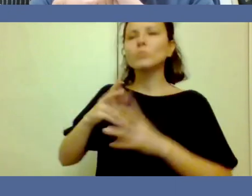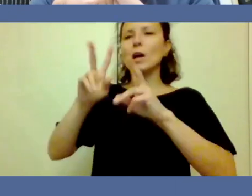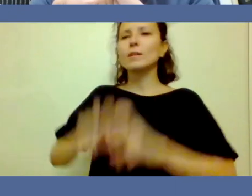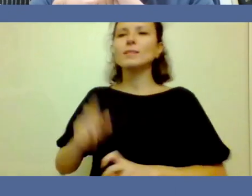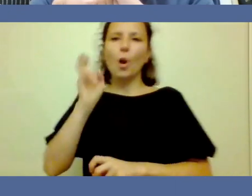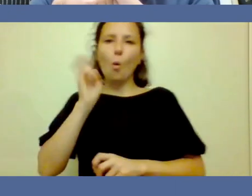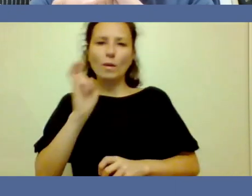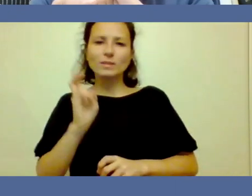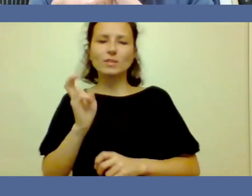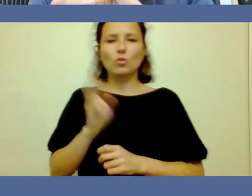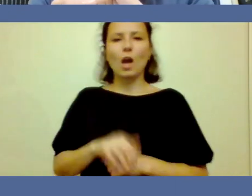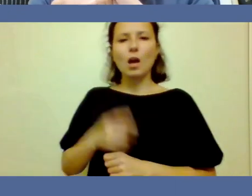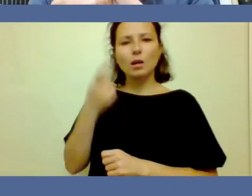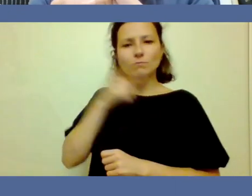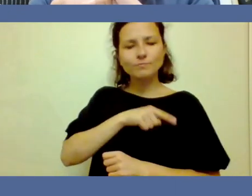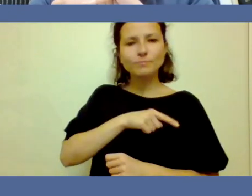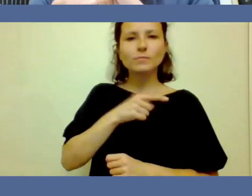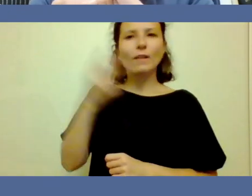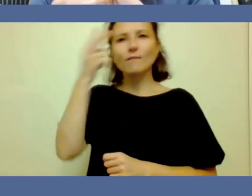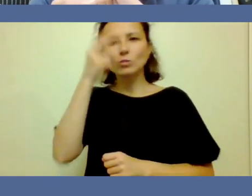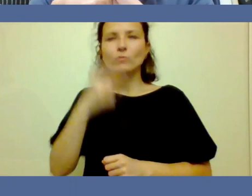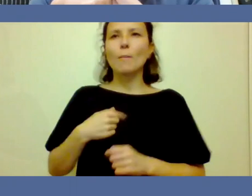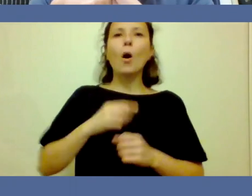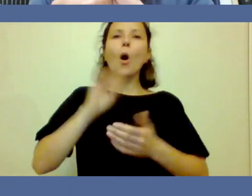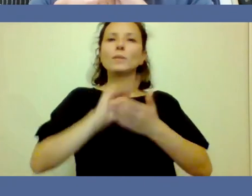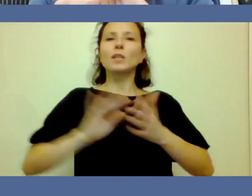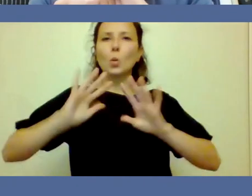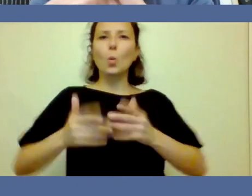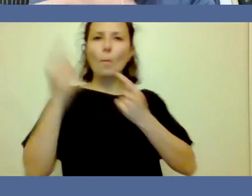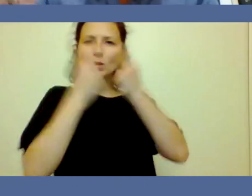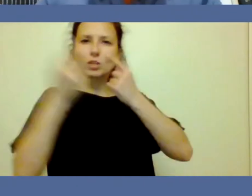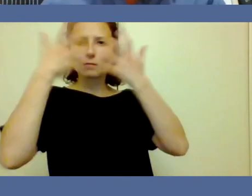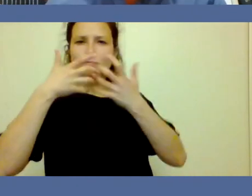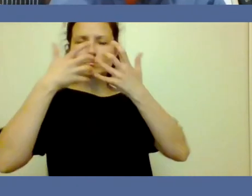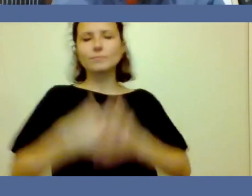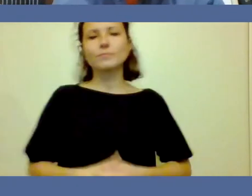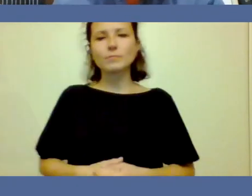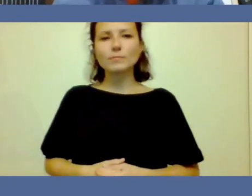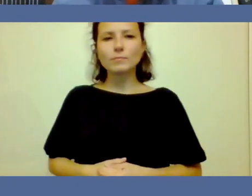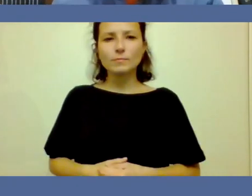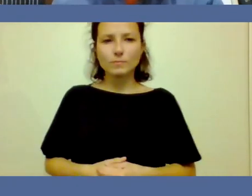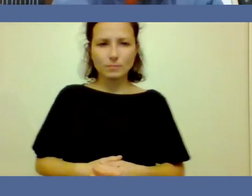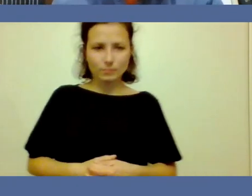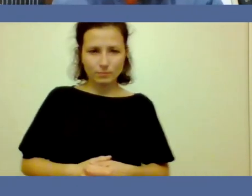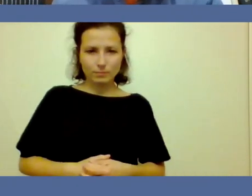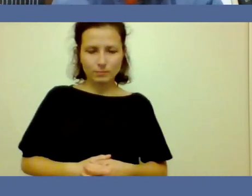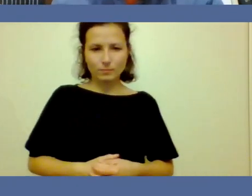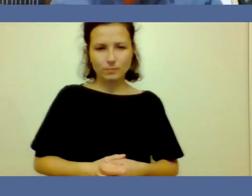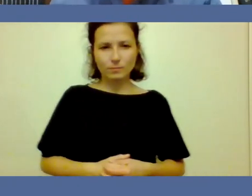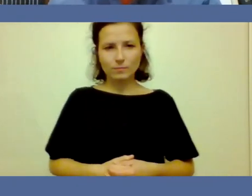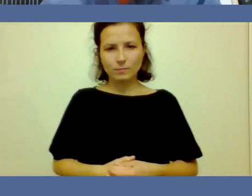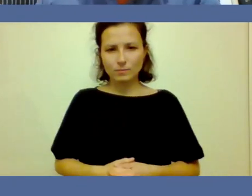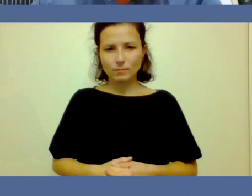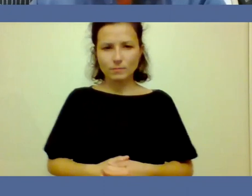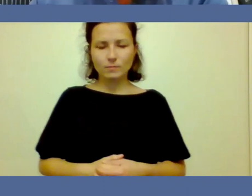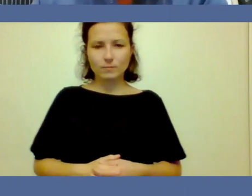się to sprowadza. Pisanie jest myśleniem. Mhm. Myśleniem nad tymi scenariuszami, o których pan wspomina.